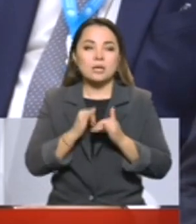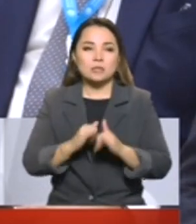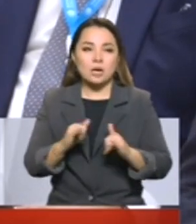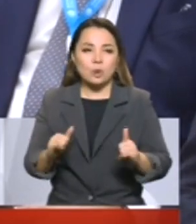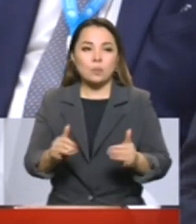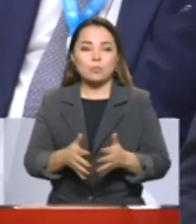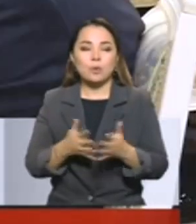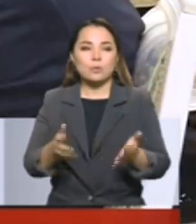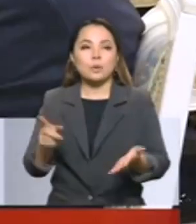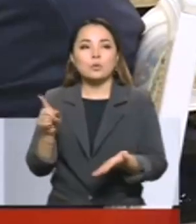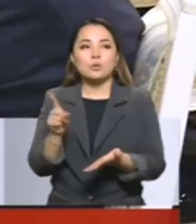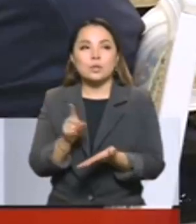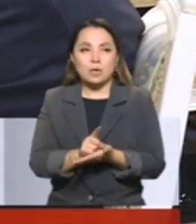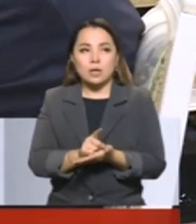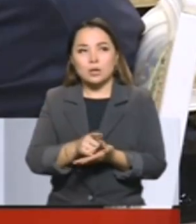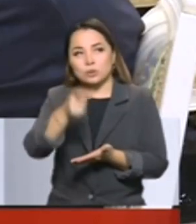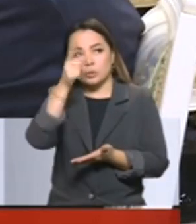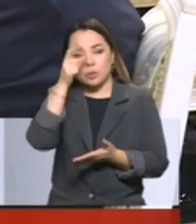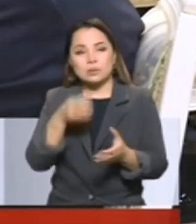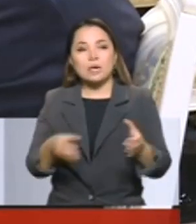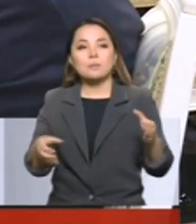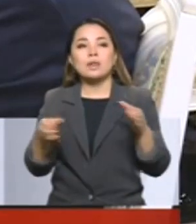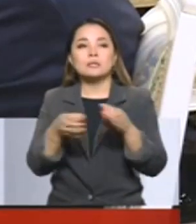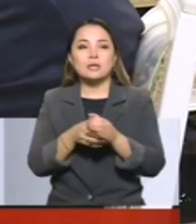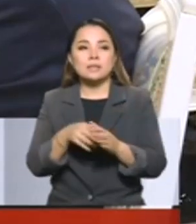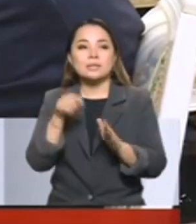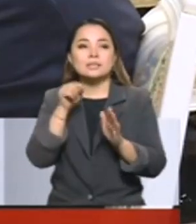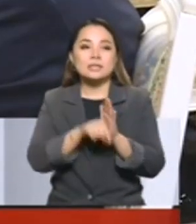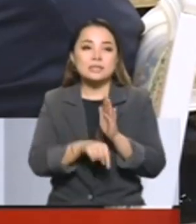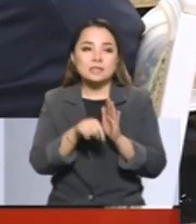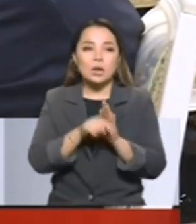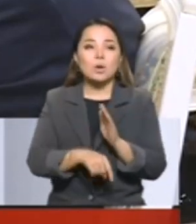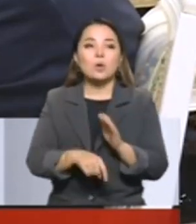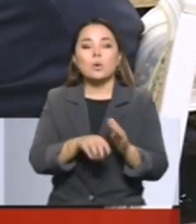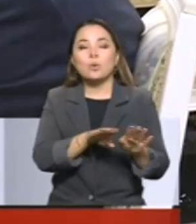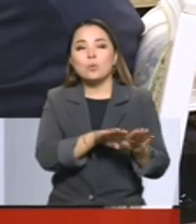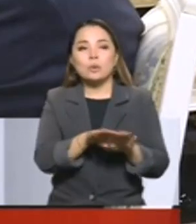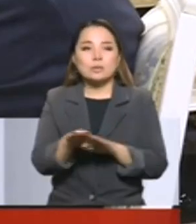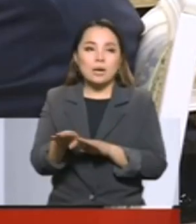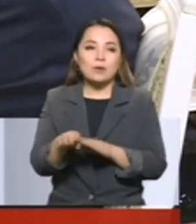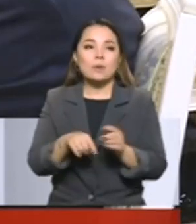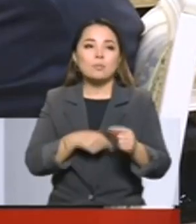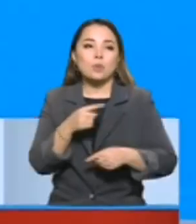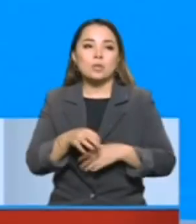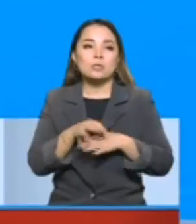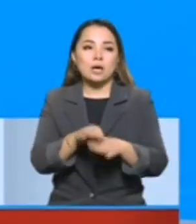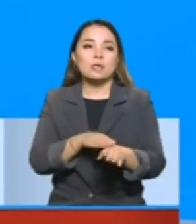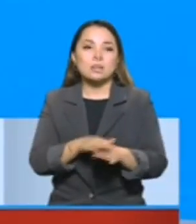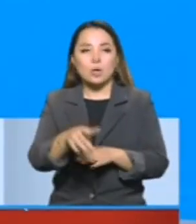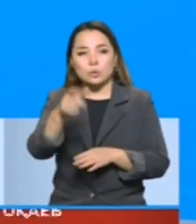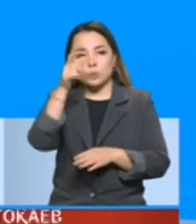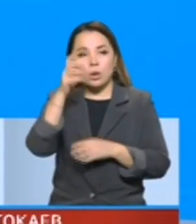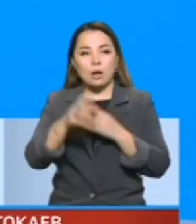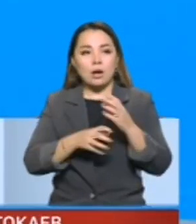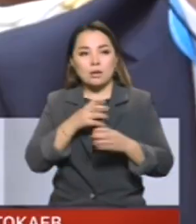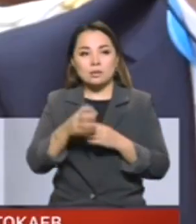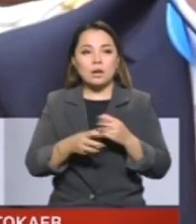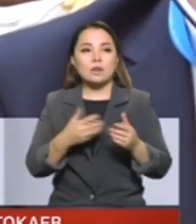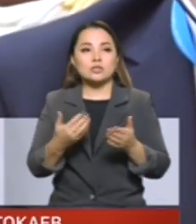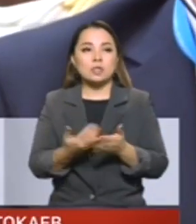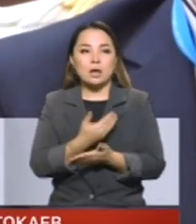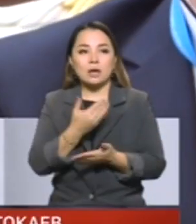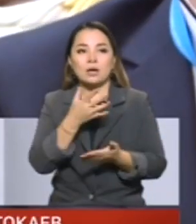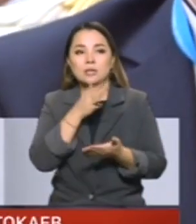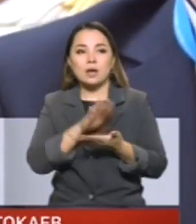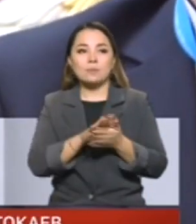дамытуға мүдделі. Түркі ықпалдастығын тереңдету ортақ мұрат. Біз Түркі әлемі атты жаңа